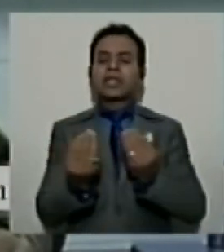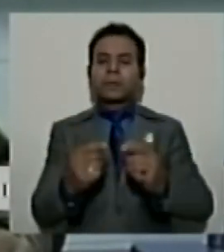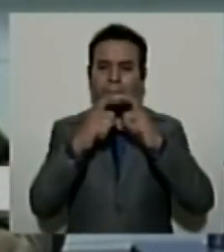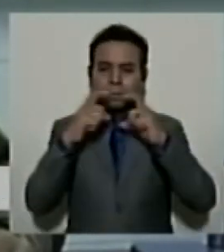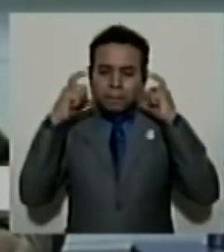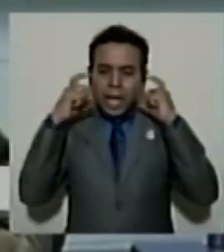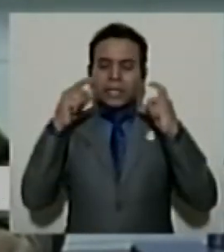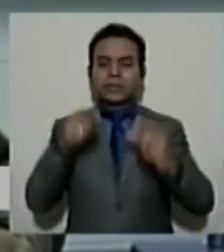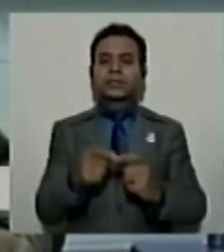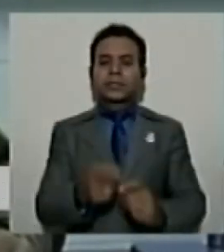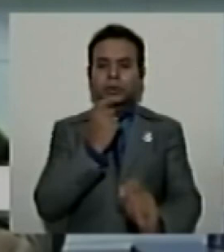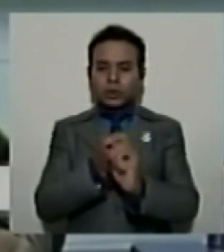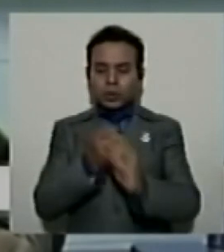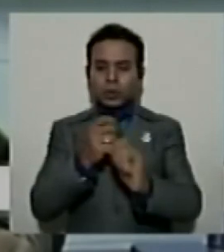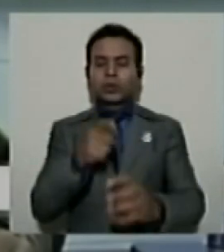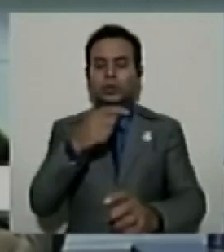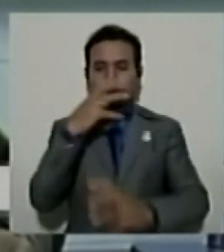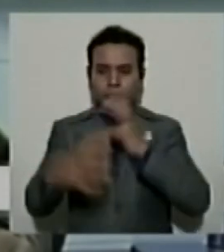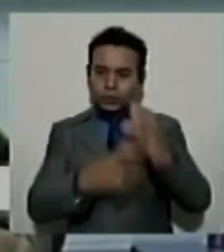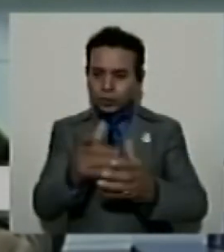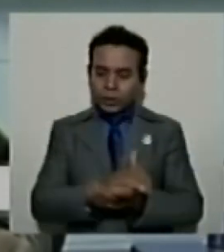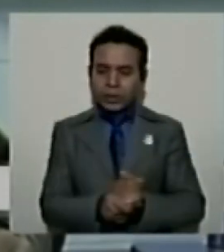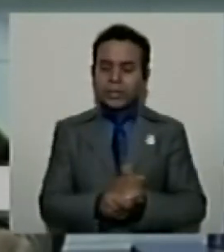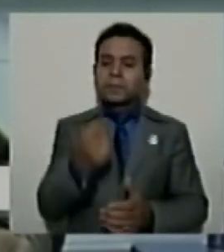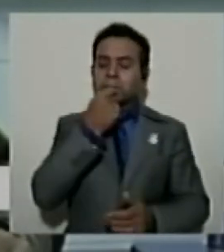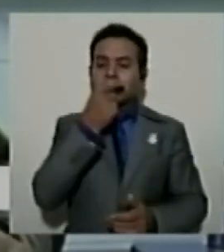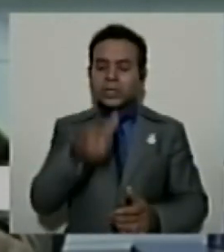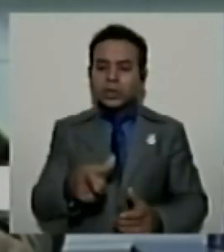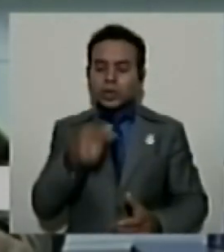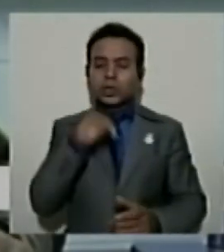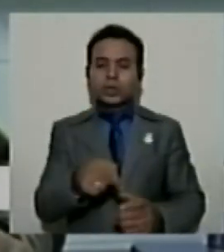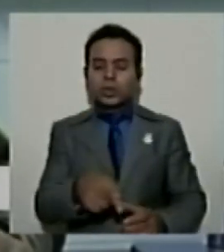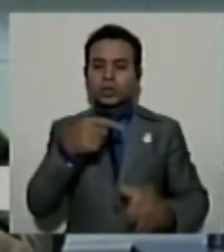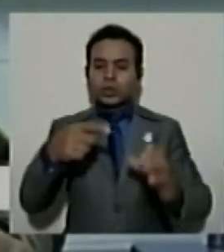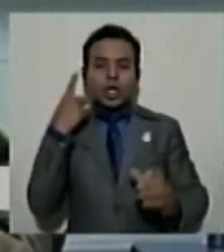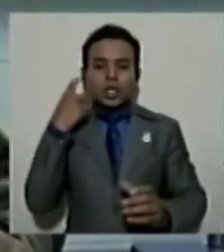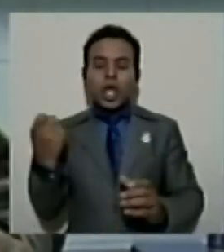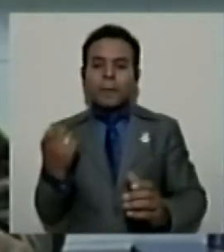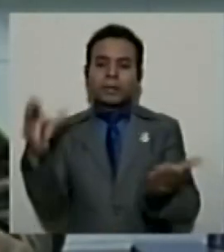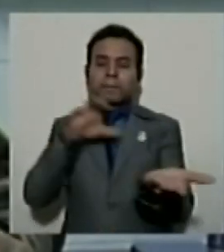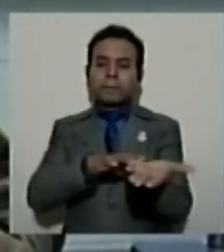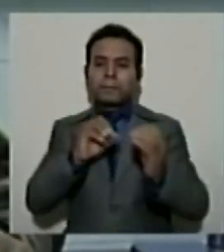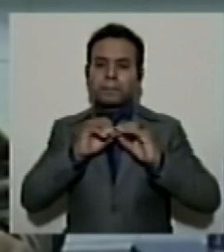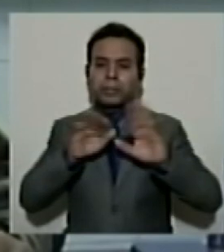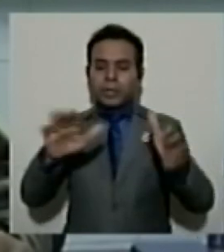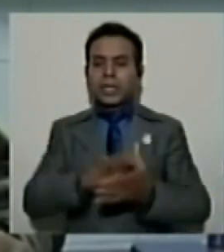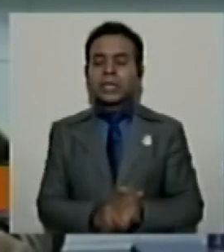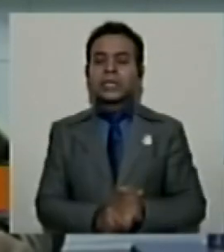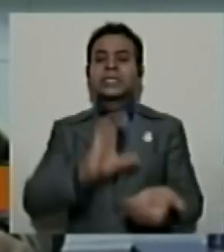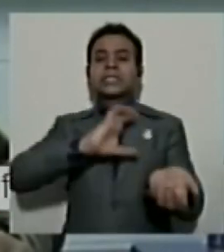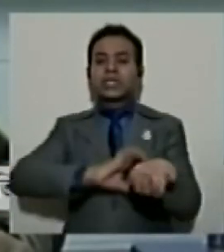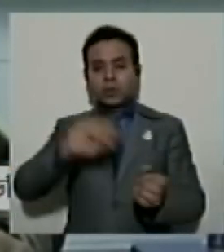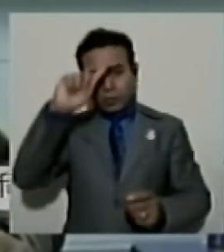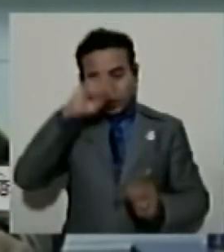তথ্য এগুলো দিয়ে আমাদের মাননীয় স্বাস্থ্যমন্ত্রী এবং স্বাস্থ্য সচিব এবং স্বাস্থ্য অধিদপ্তরের মহাপরিচালককে নিয়ে একটি